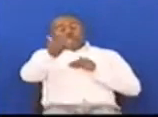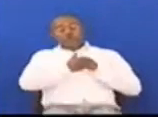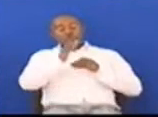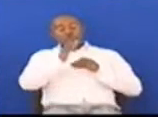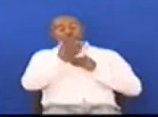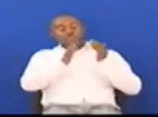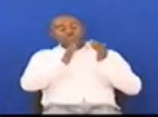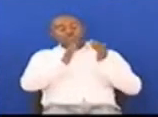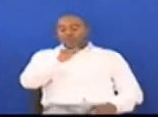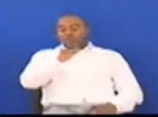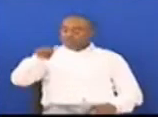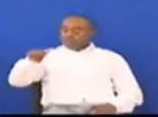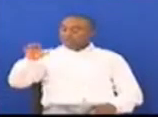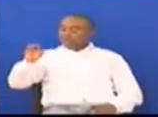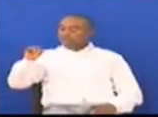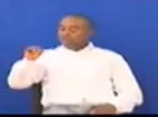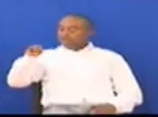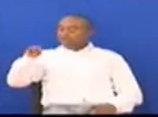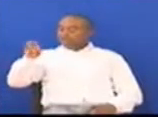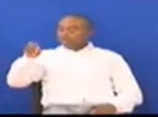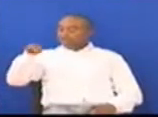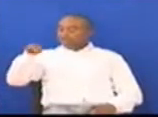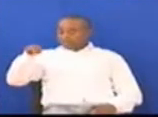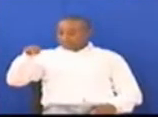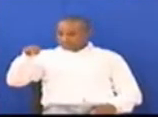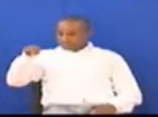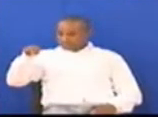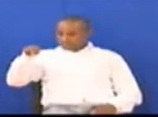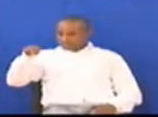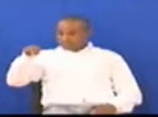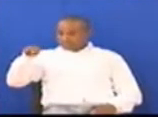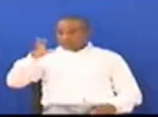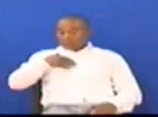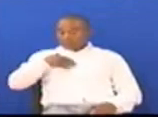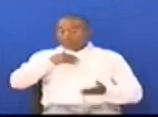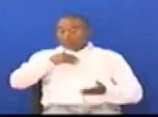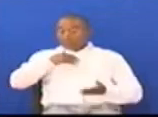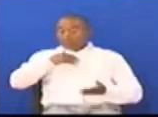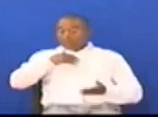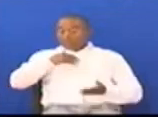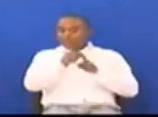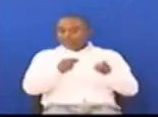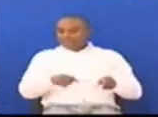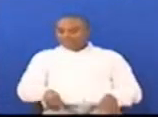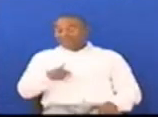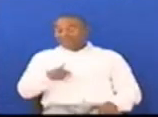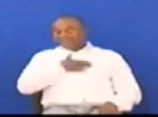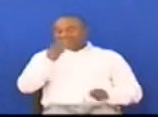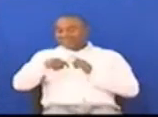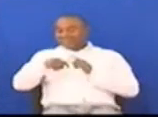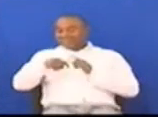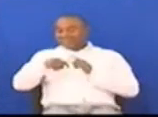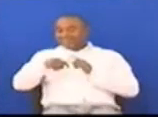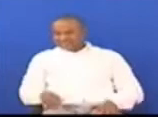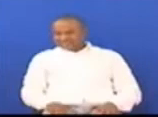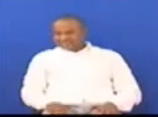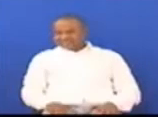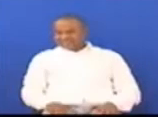Unajua cha kufanya? Naomba radhi. Nafuta hilo neno. Asante.